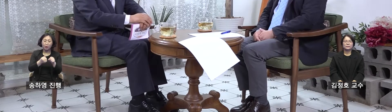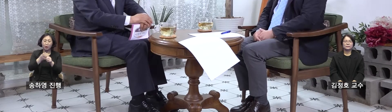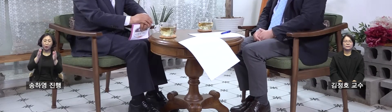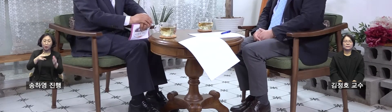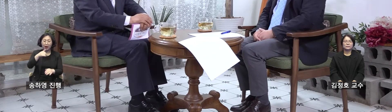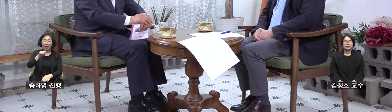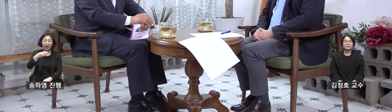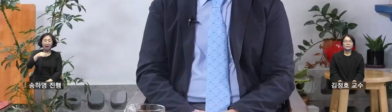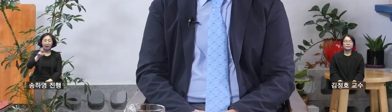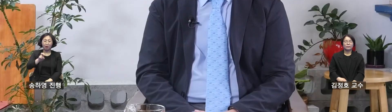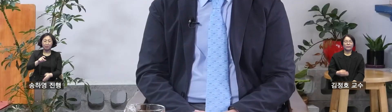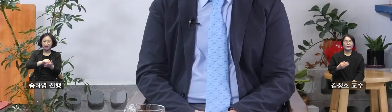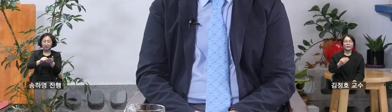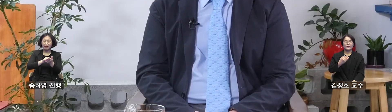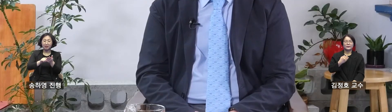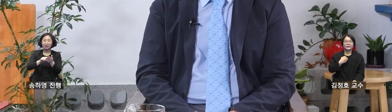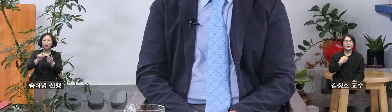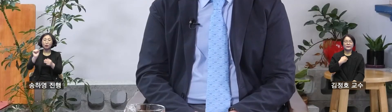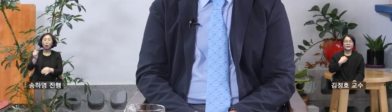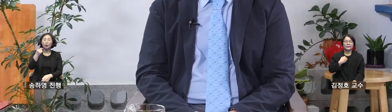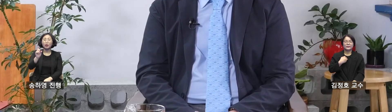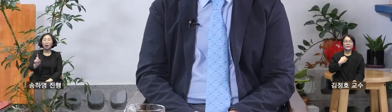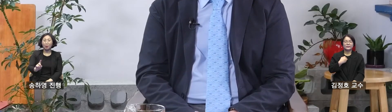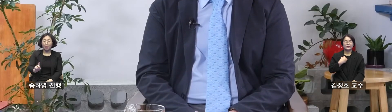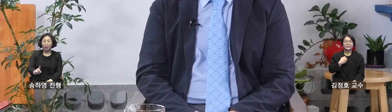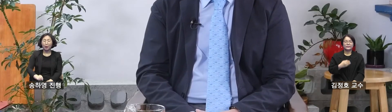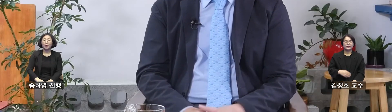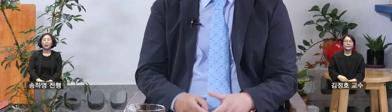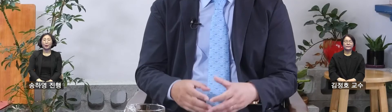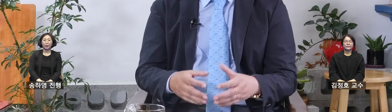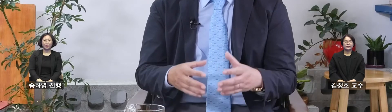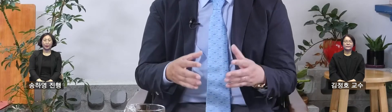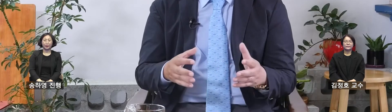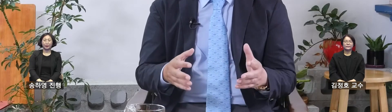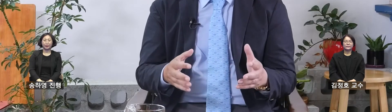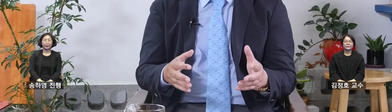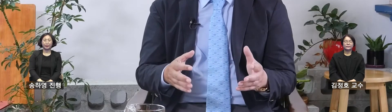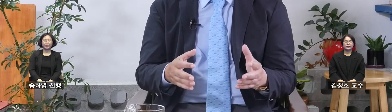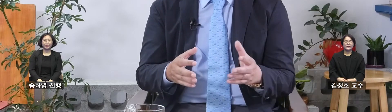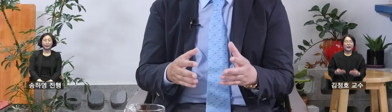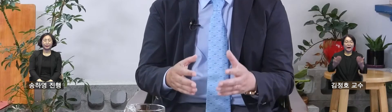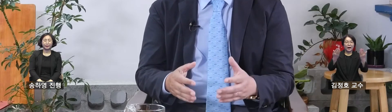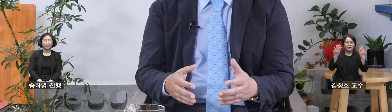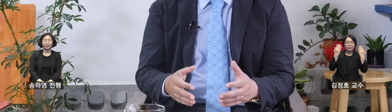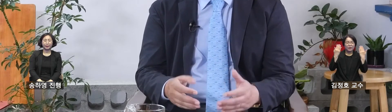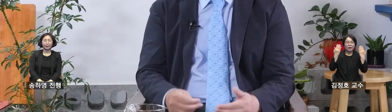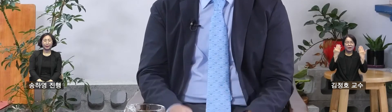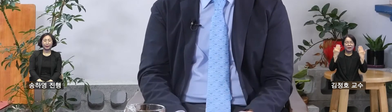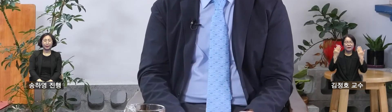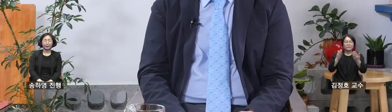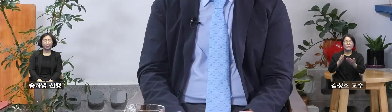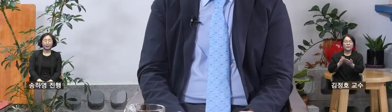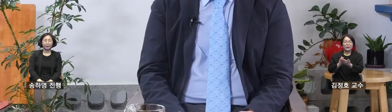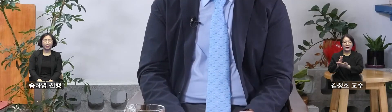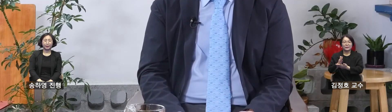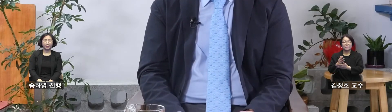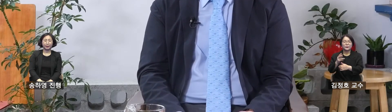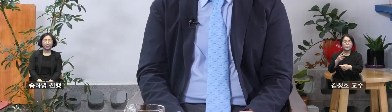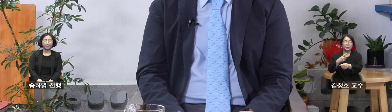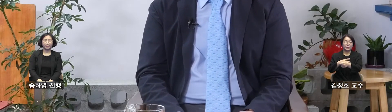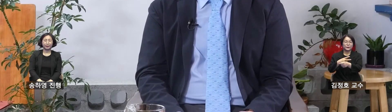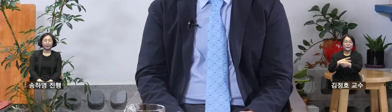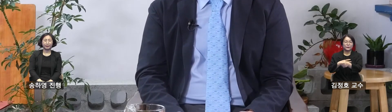예. 제가 이제 그 아무래도 이제 학과에서나 학교에서나 이제 시니어 교수가 되고